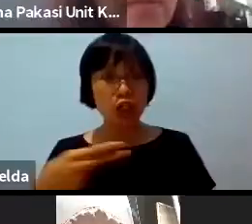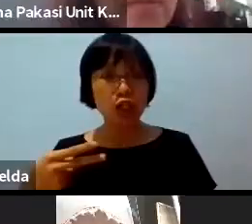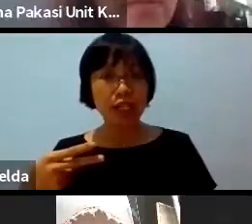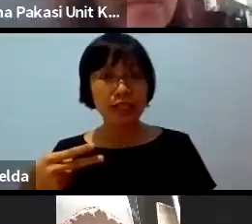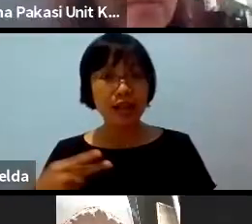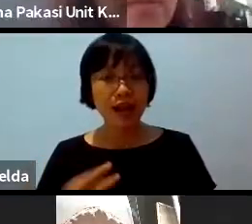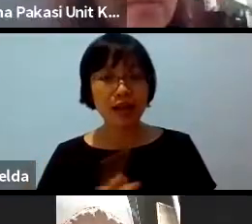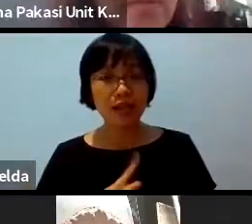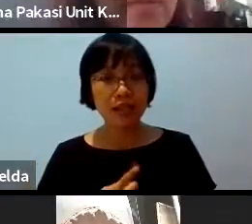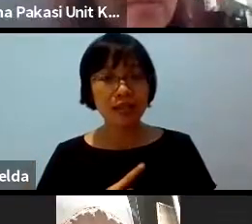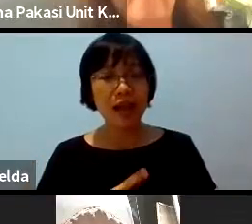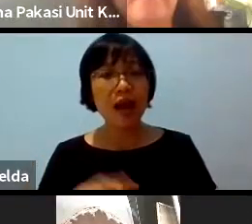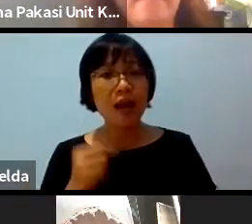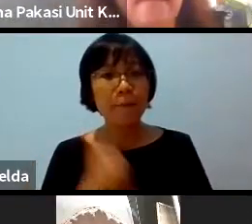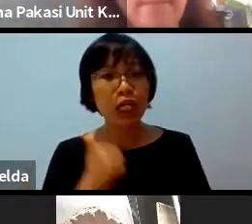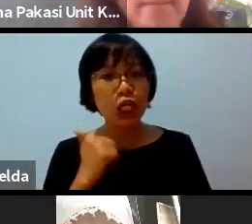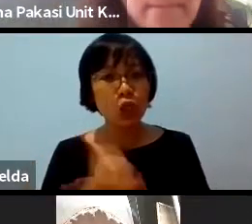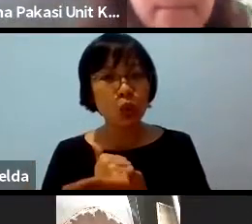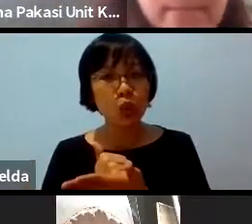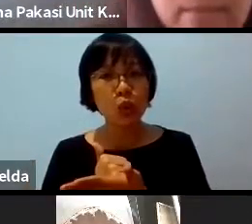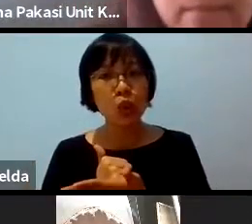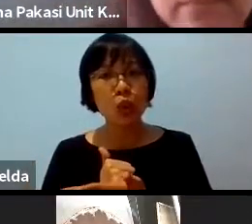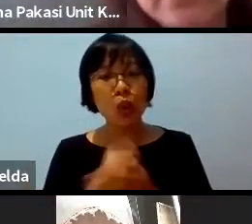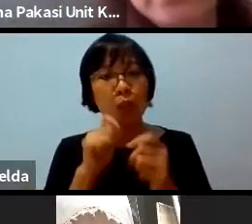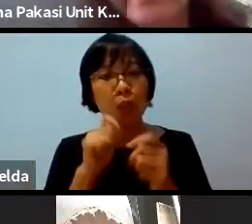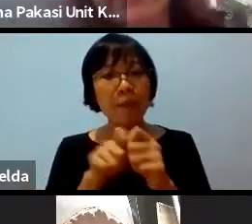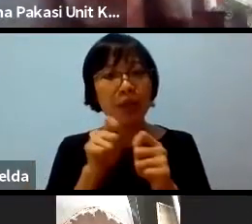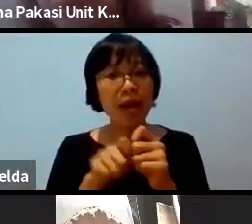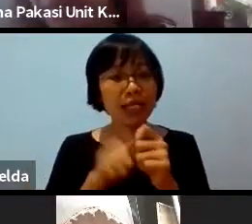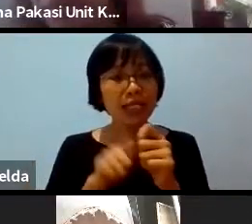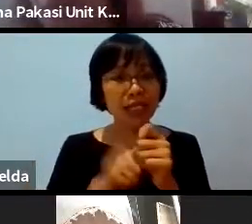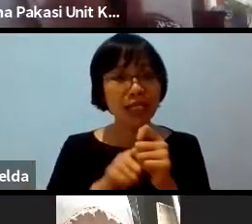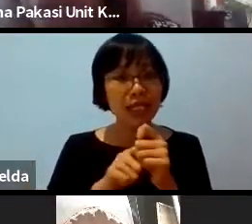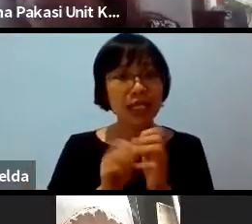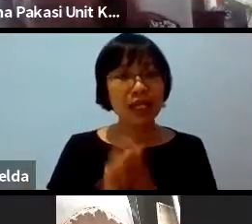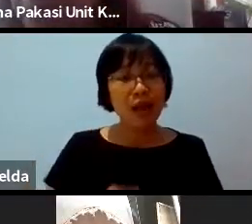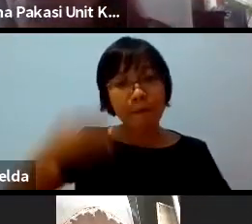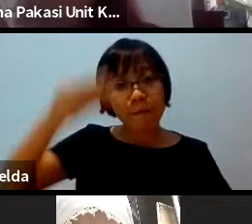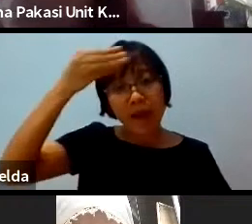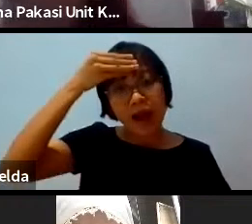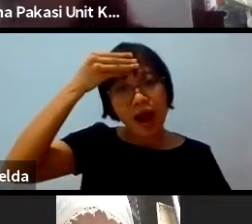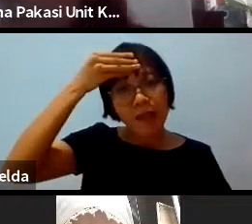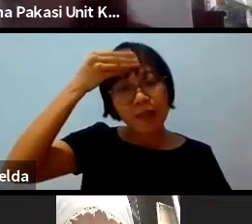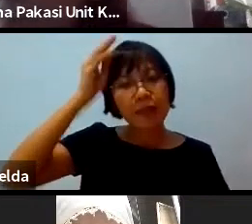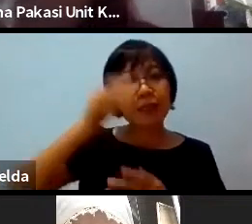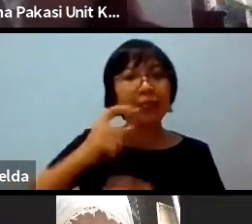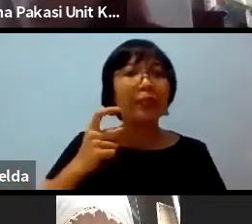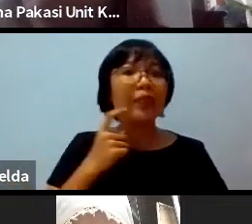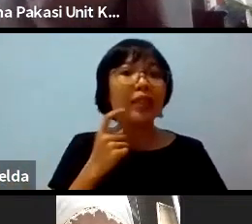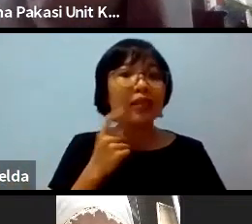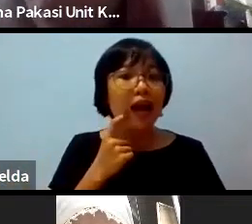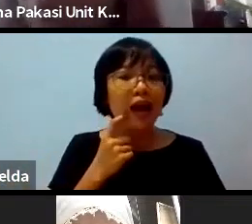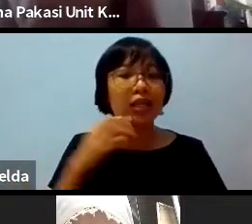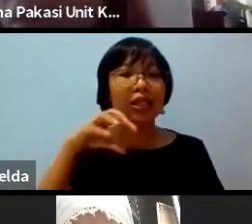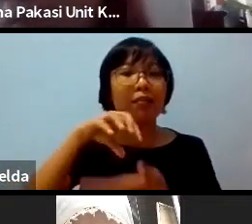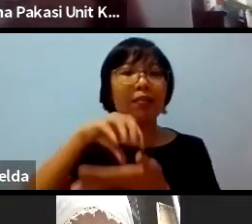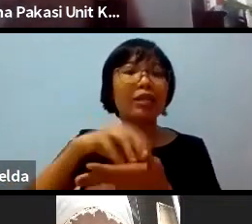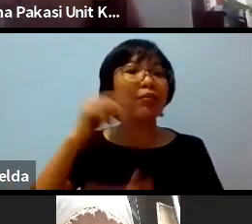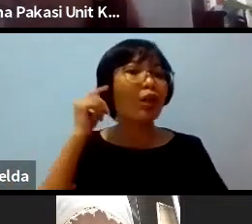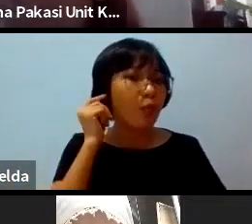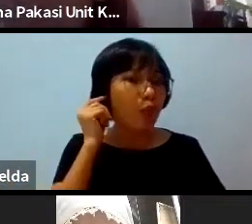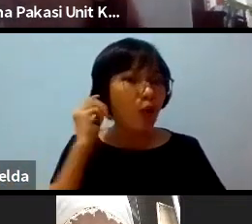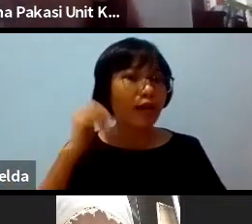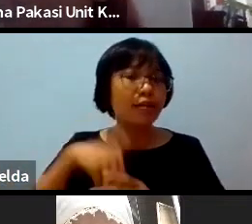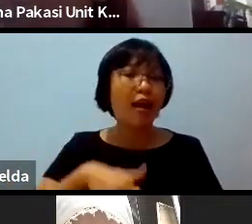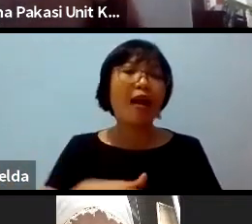siapa yang membuat, mengedarkan, dan di mana tempat perempuan di dalamnya, juga perihal